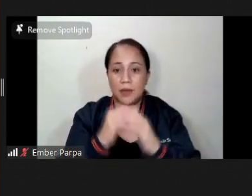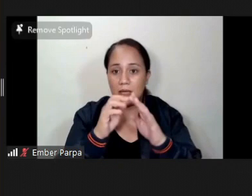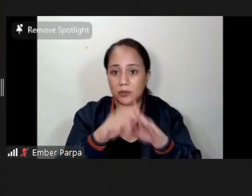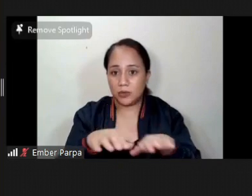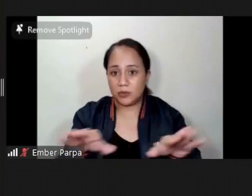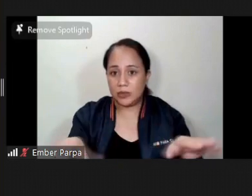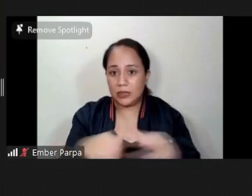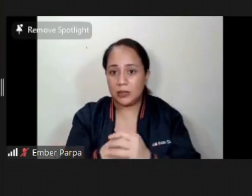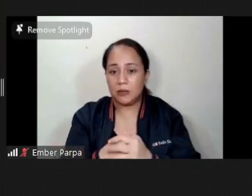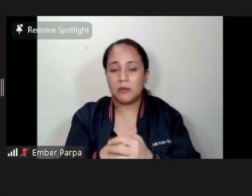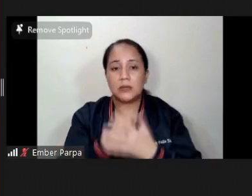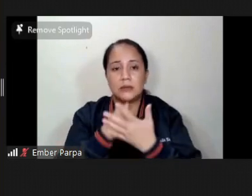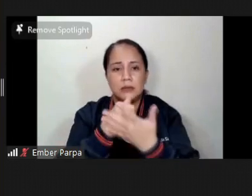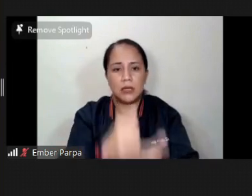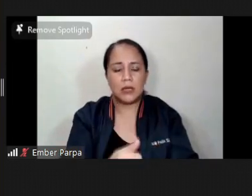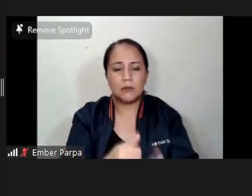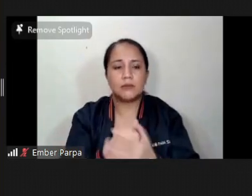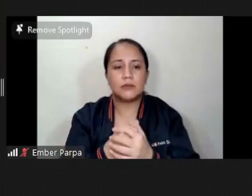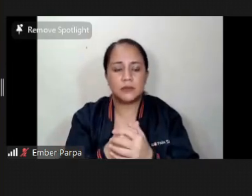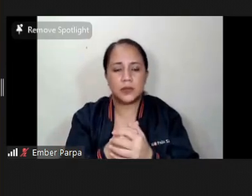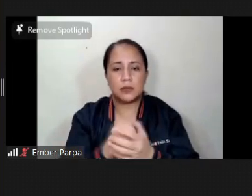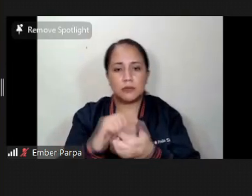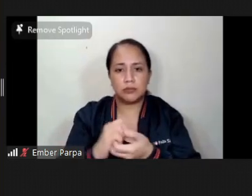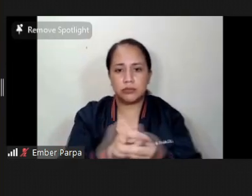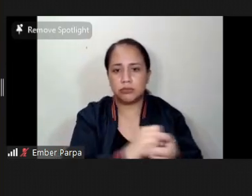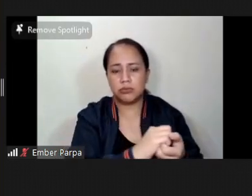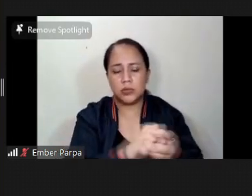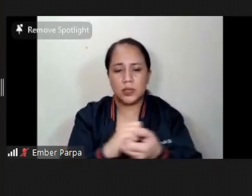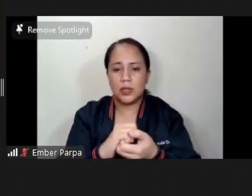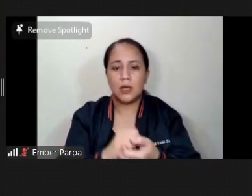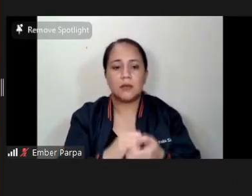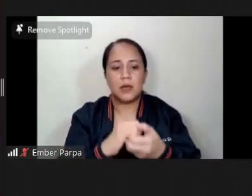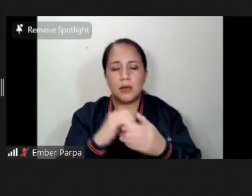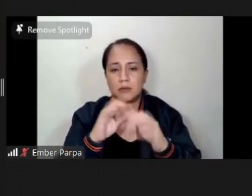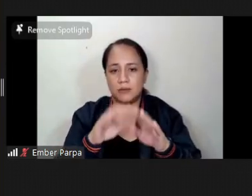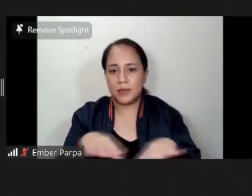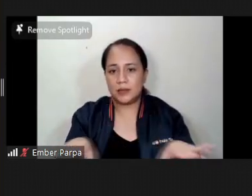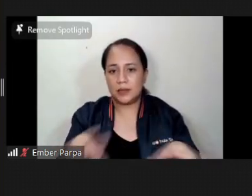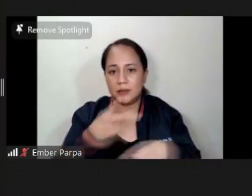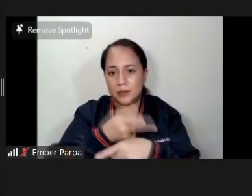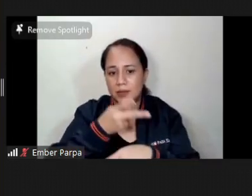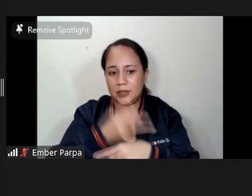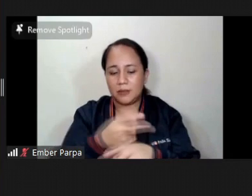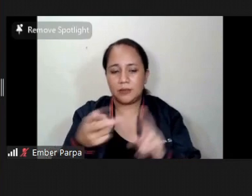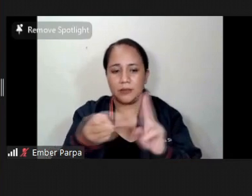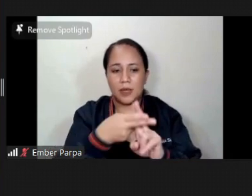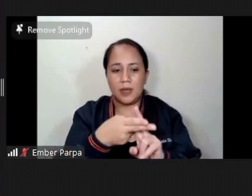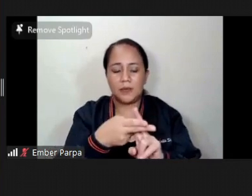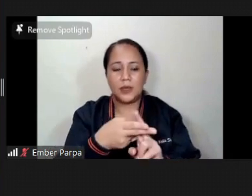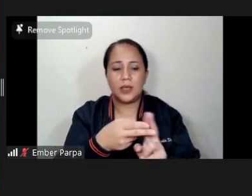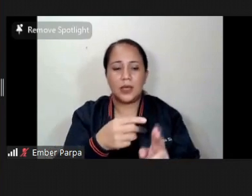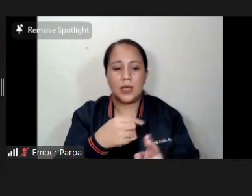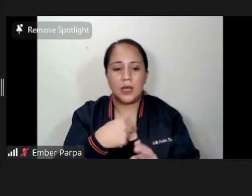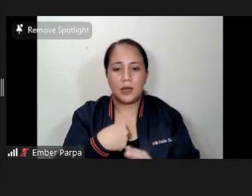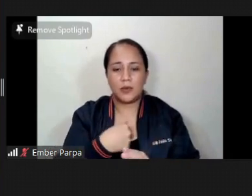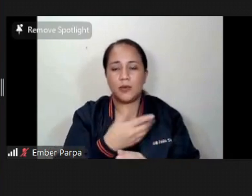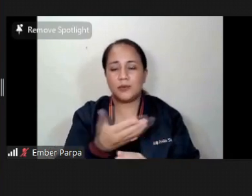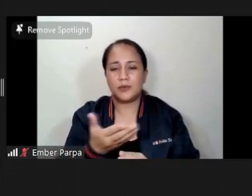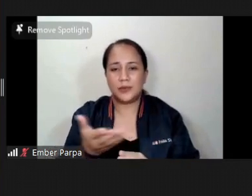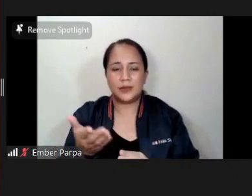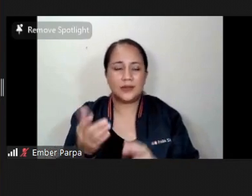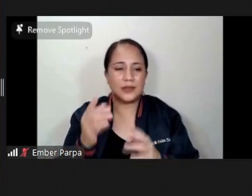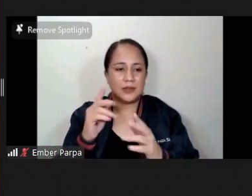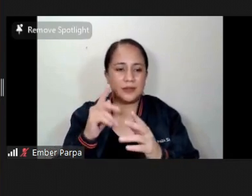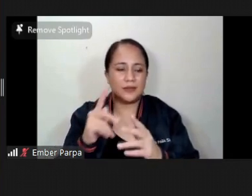tayo ay magtulungan at magkapit-bisig upang bata ay mapangalagaan. #ako, tayo para sa